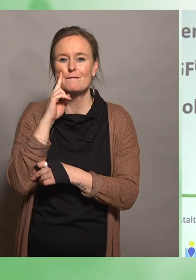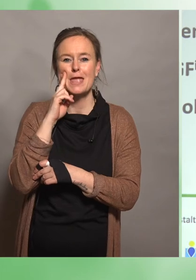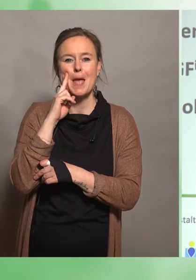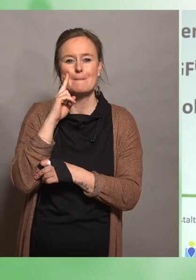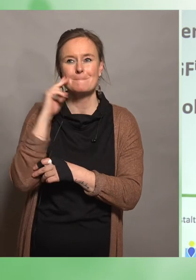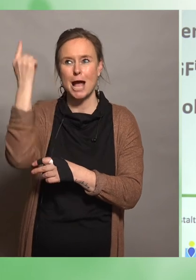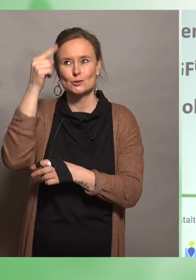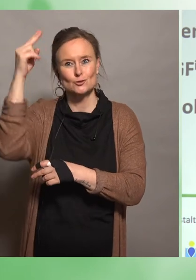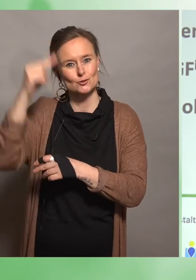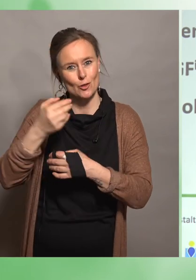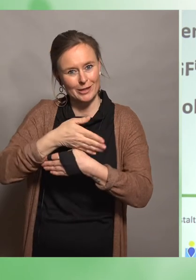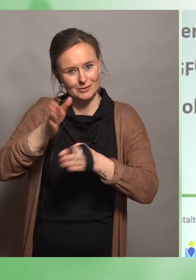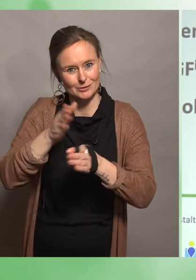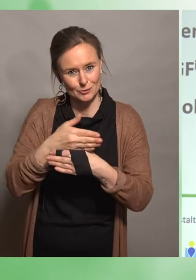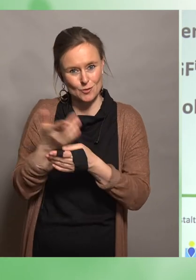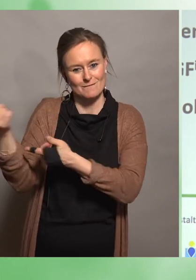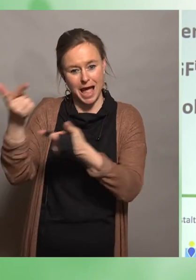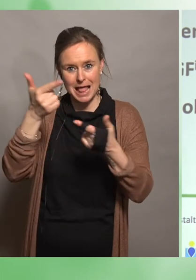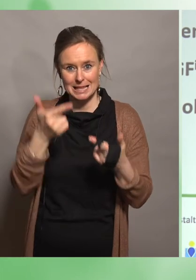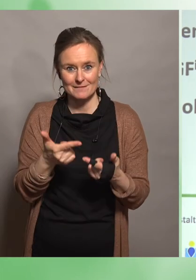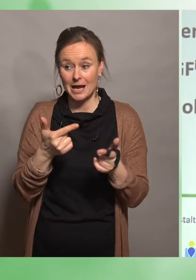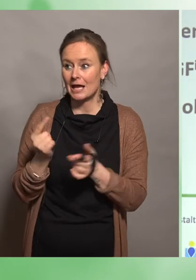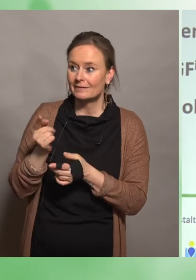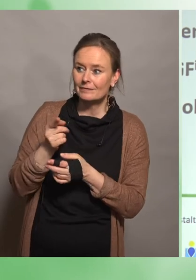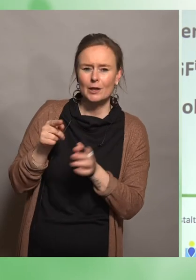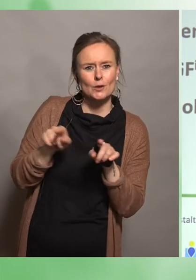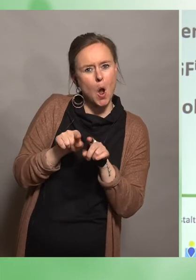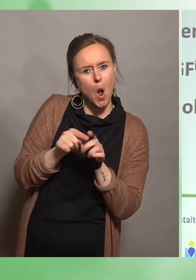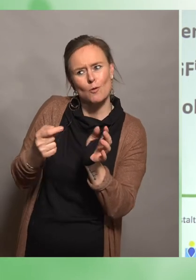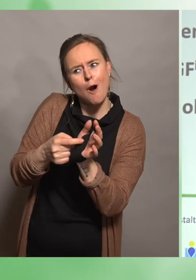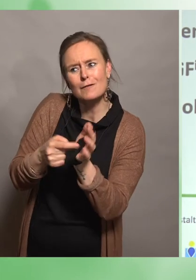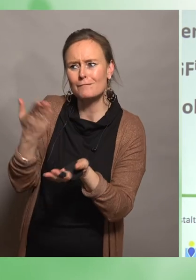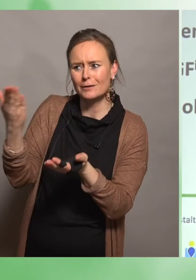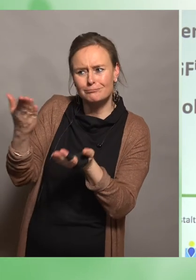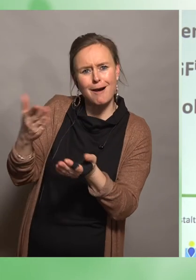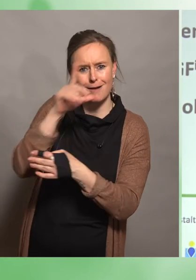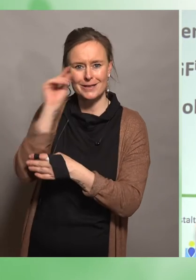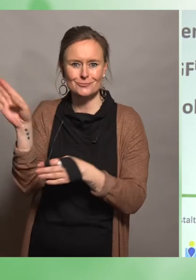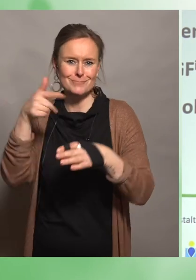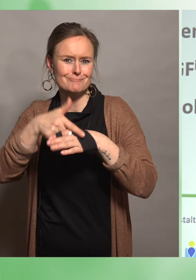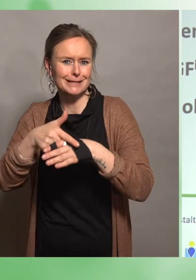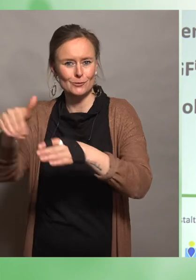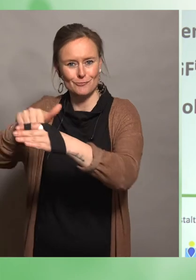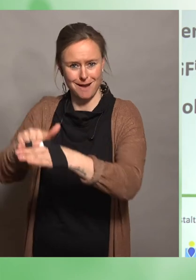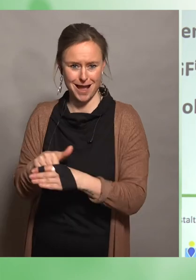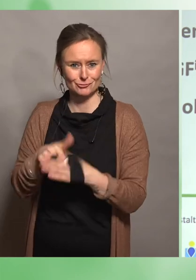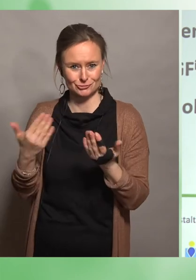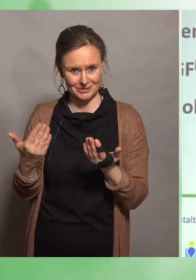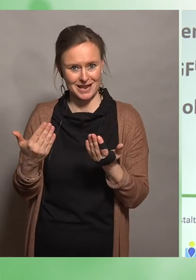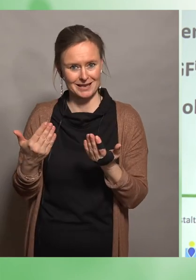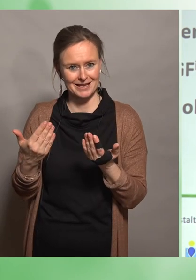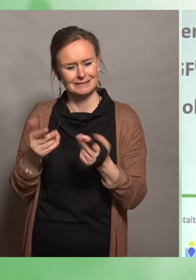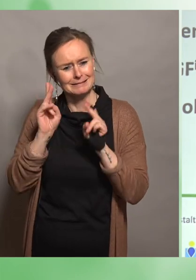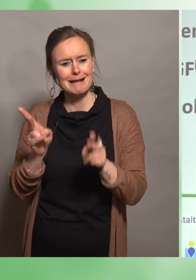Lieferanten aufgefordert haben, Menschen mit Behinderung anzustellen. Ich glaube, das ist auch ein schönes Beispiel, wie man da zu einer weiteren Verbreitung